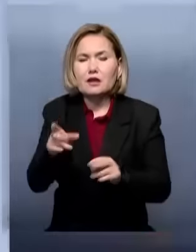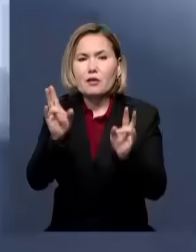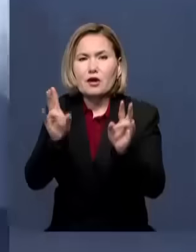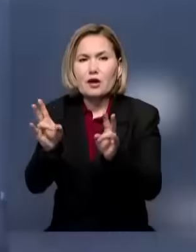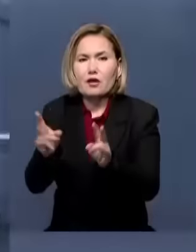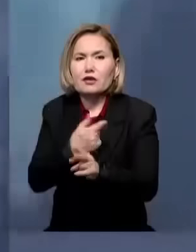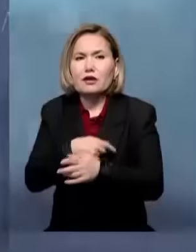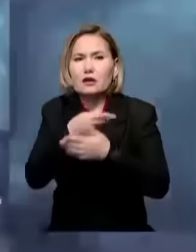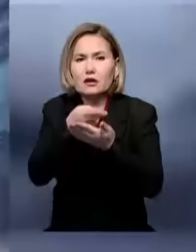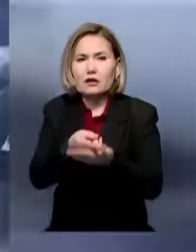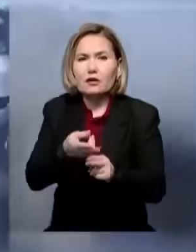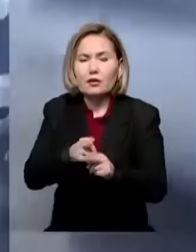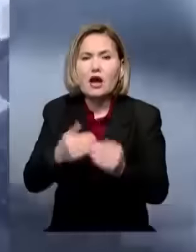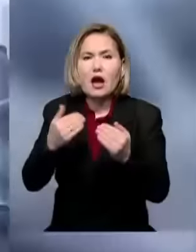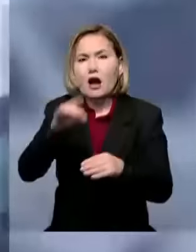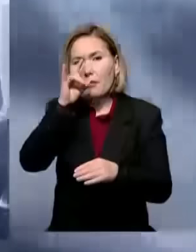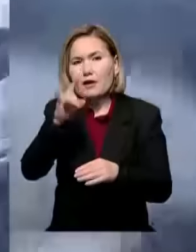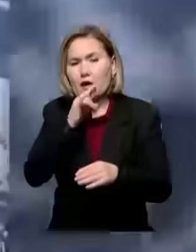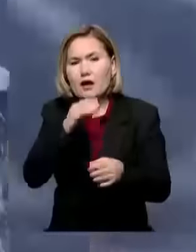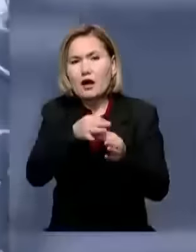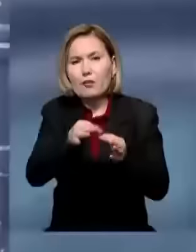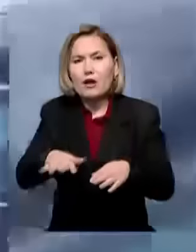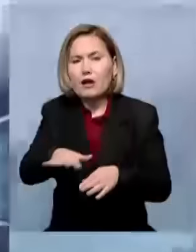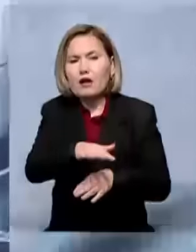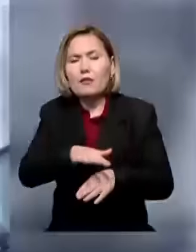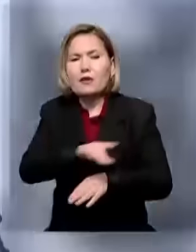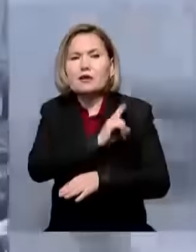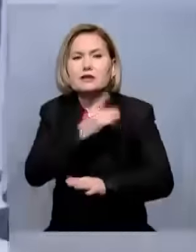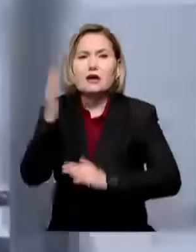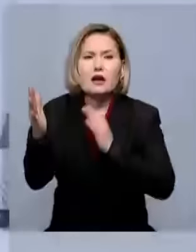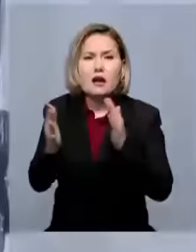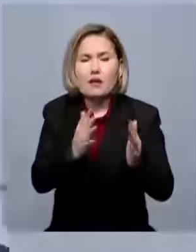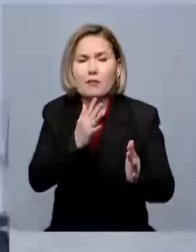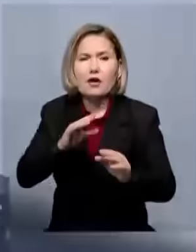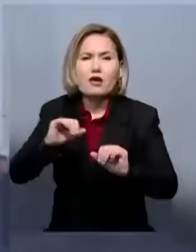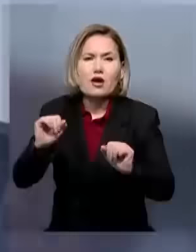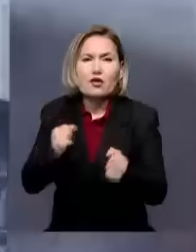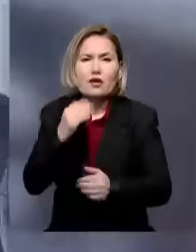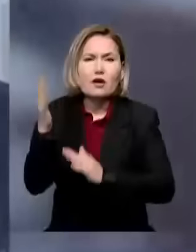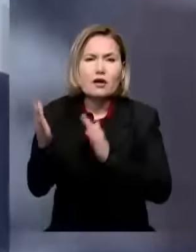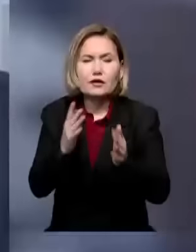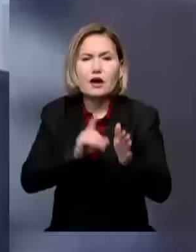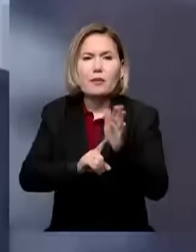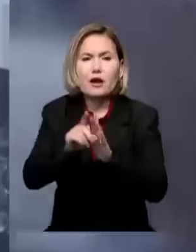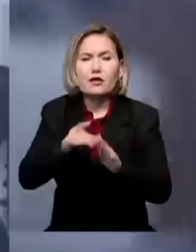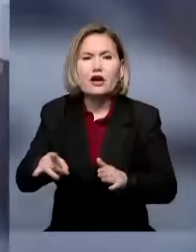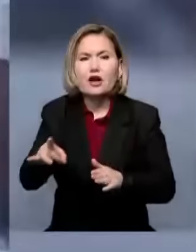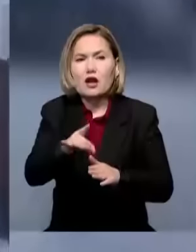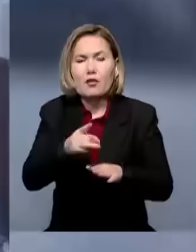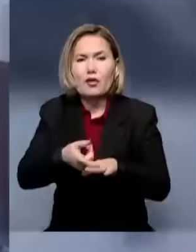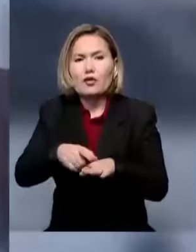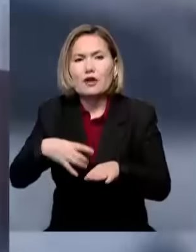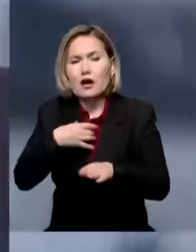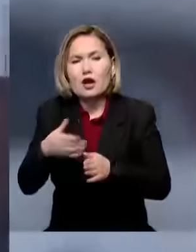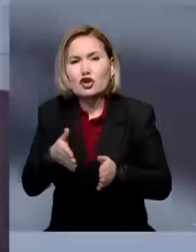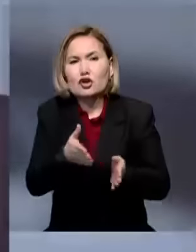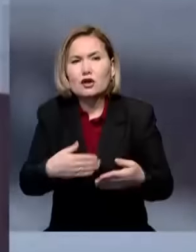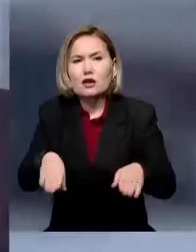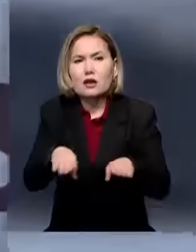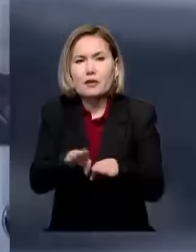алып ауруханаға жеткізілді. Бүгін еліміздің бірқатар өңірінде ақ түтек бораны ұйытқып тұр. Осыған байланысты республикалық маңызы бар